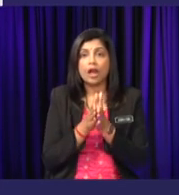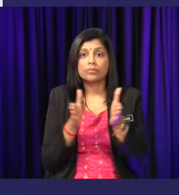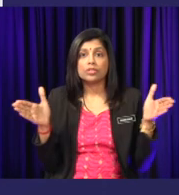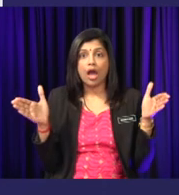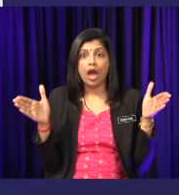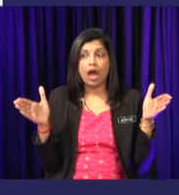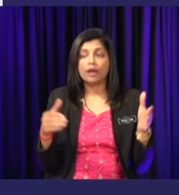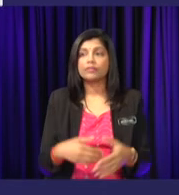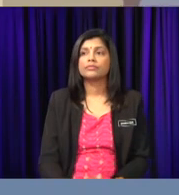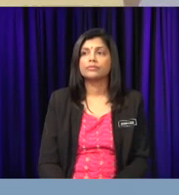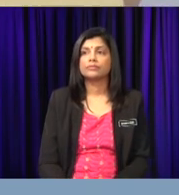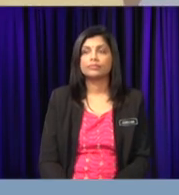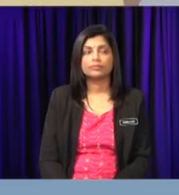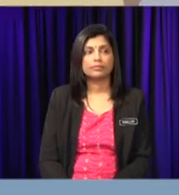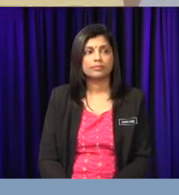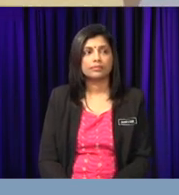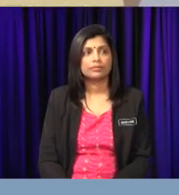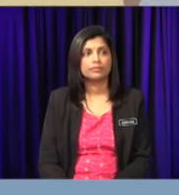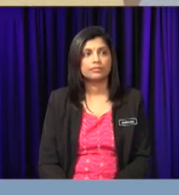ya tenaga